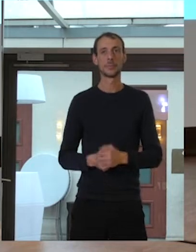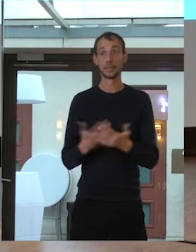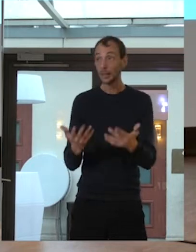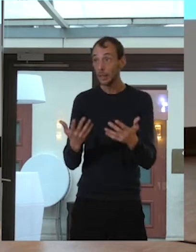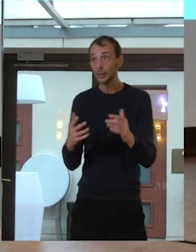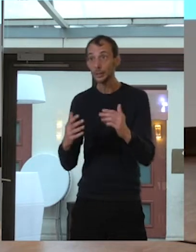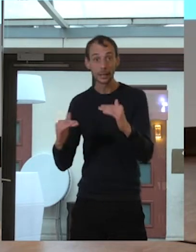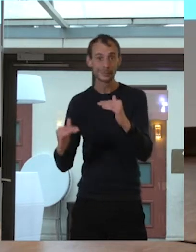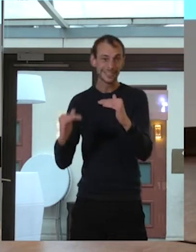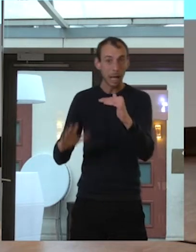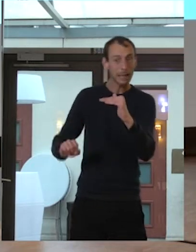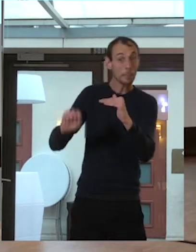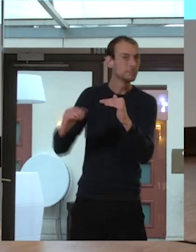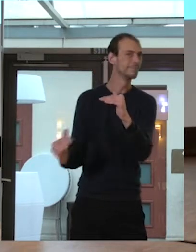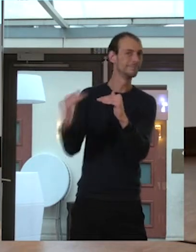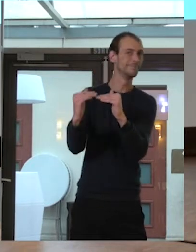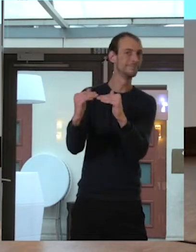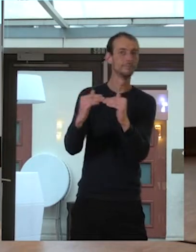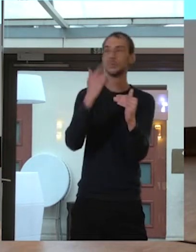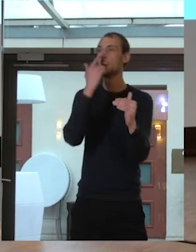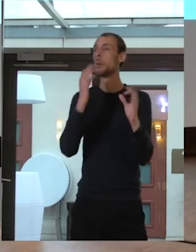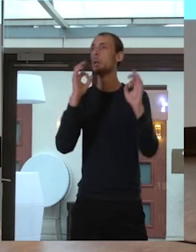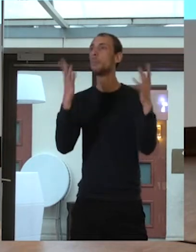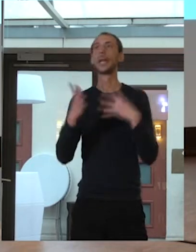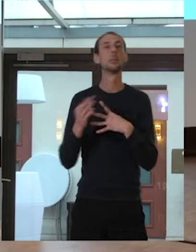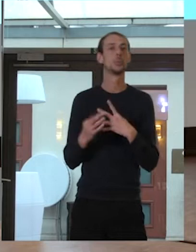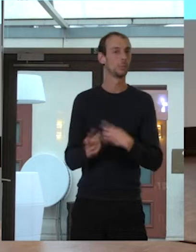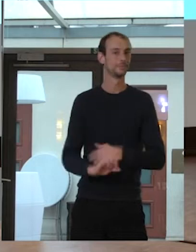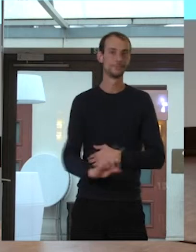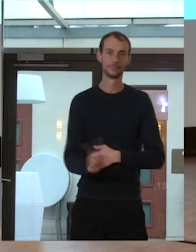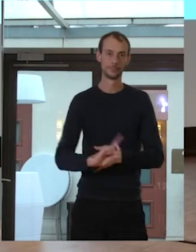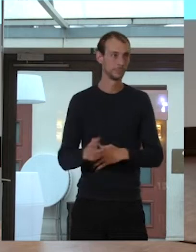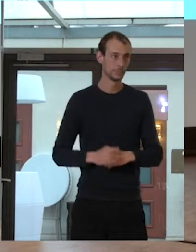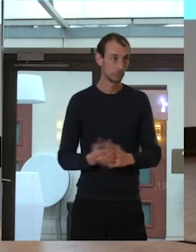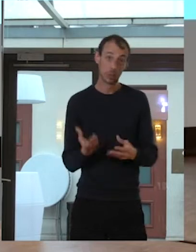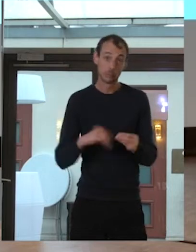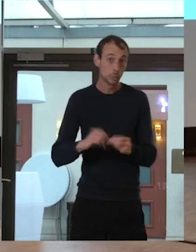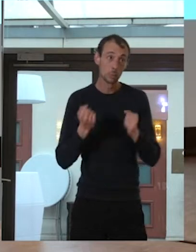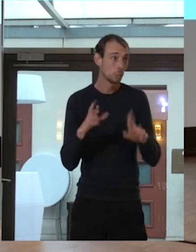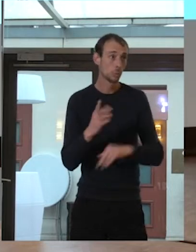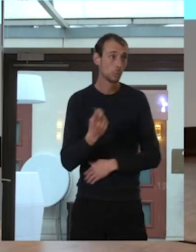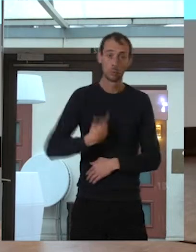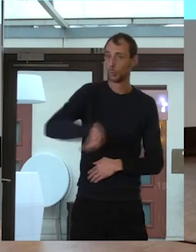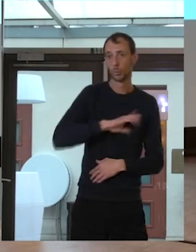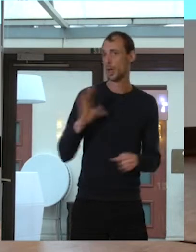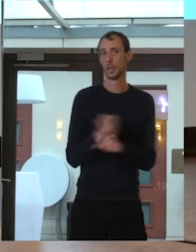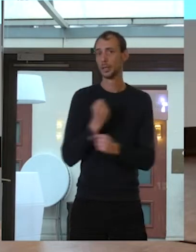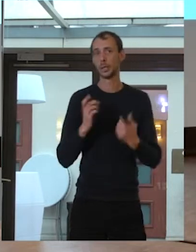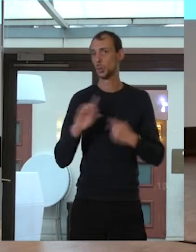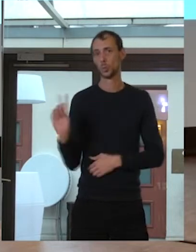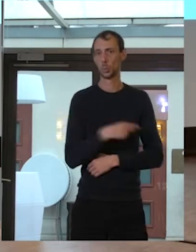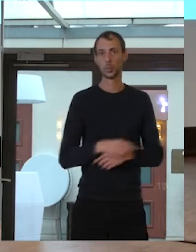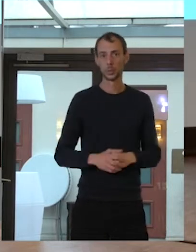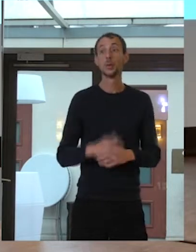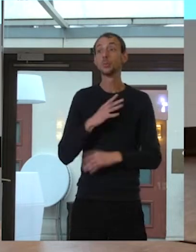tous, je pense qu'il n'est pas optionnel. Et je suis sûr que tout le monde y gagnera en plus. Il y a un géographe du genre bordelais qui